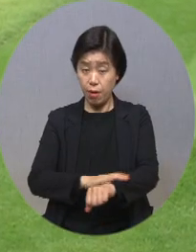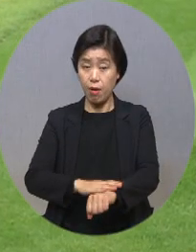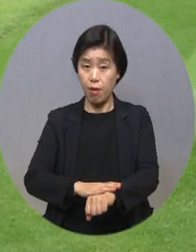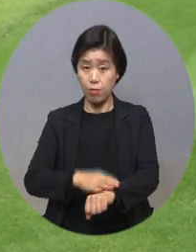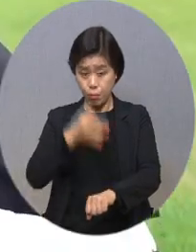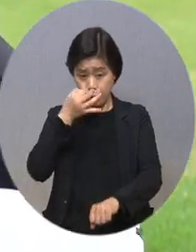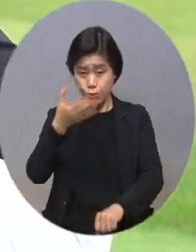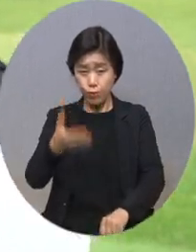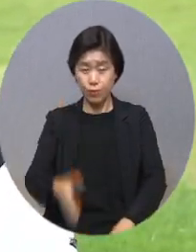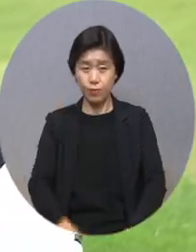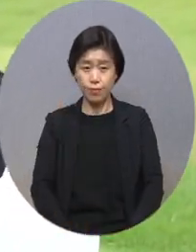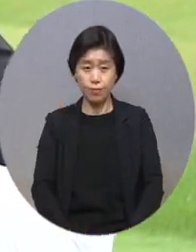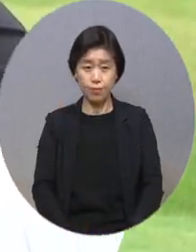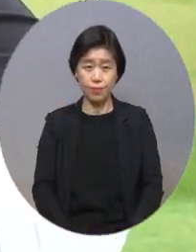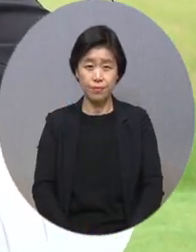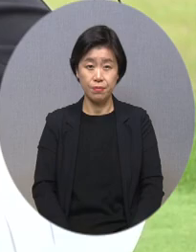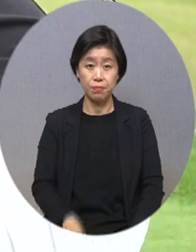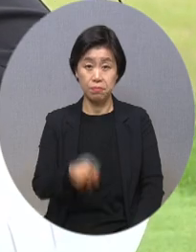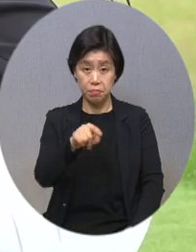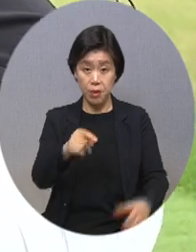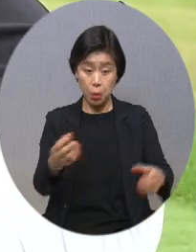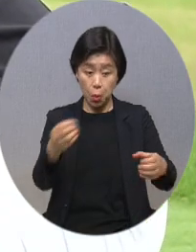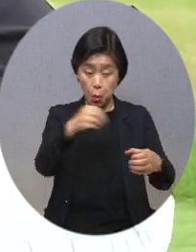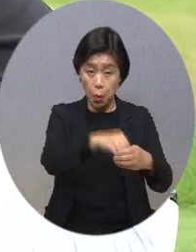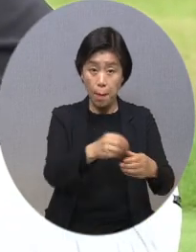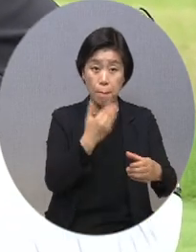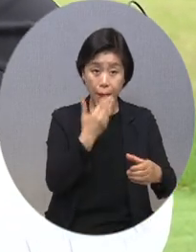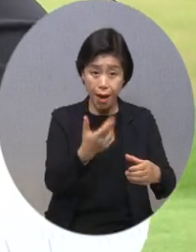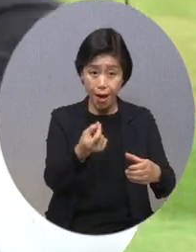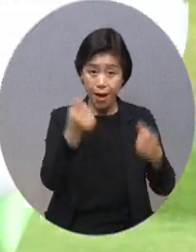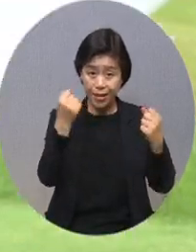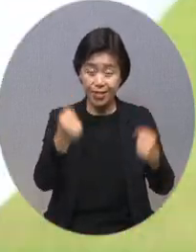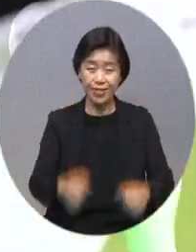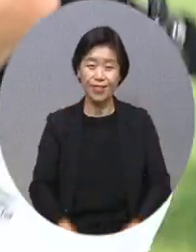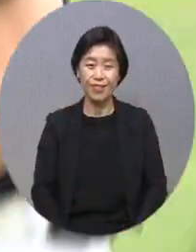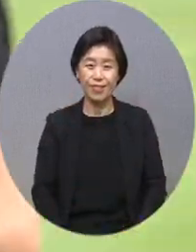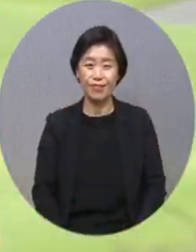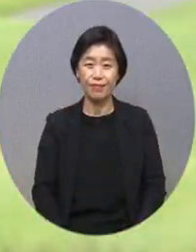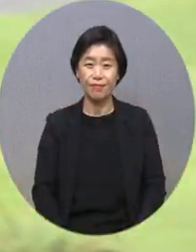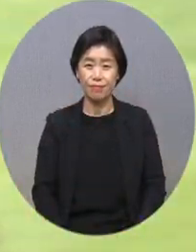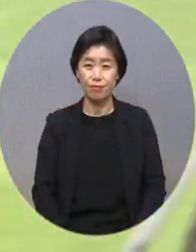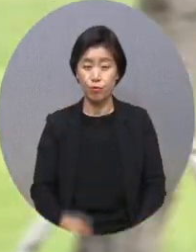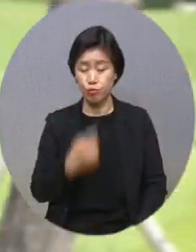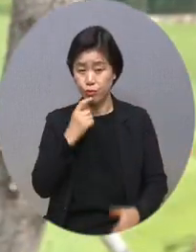영훈아 넣을 수 있어. 네. 아 이런 거 늦춰. 파이팅. 가볍게.